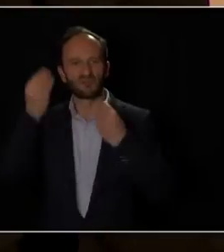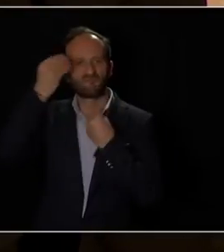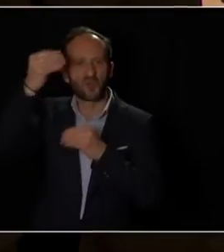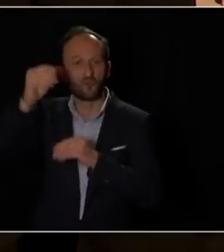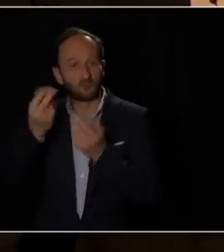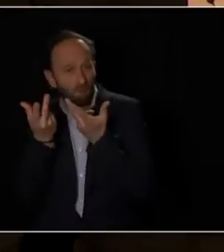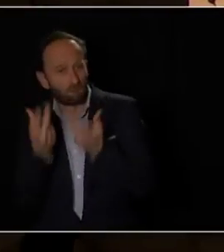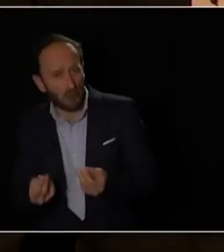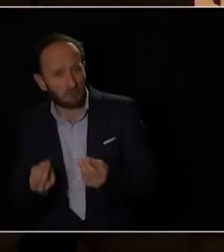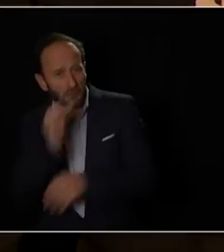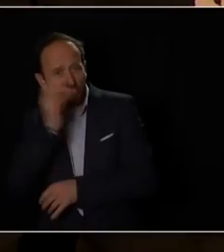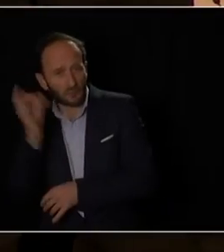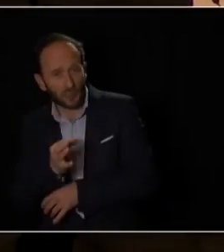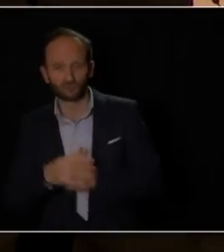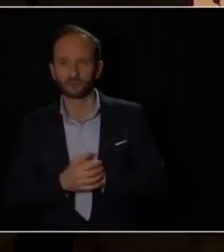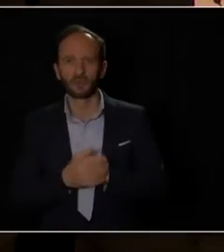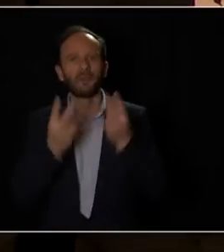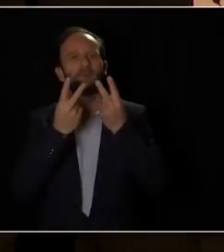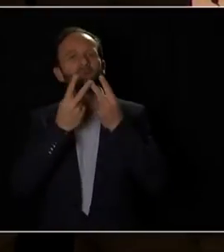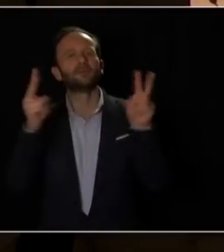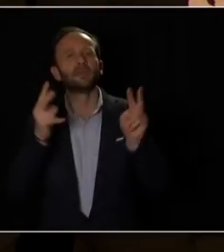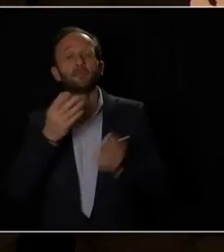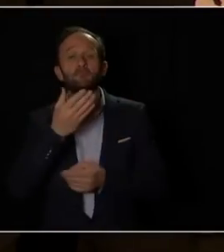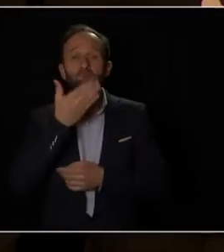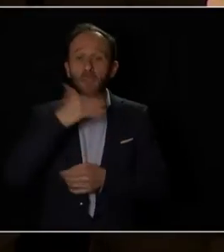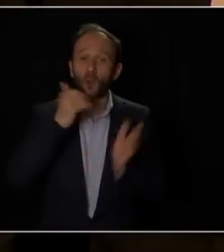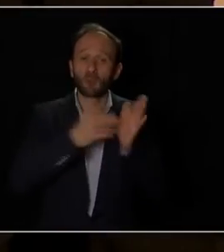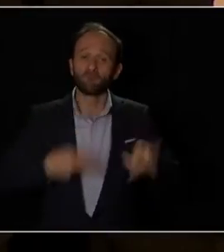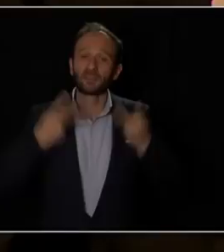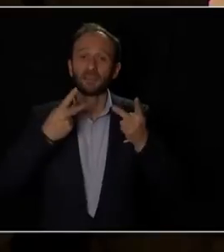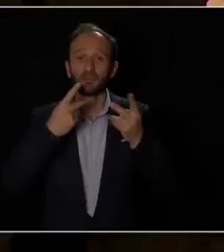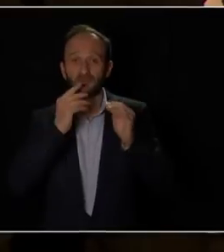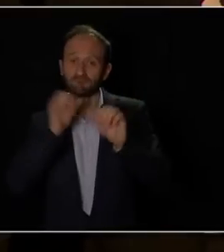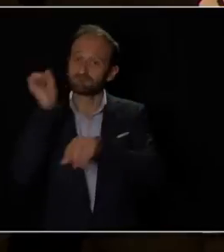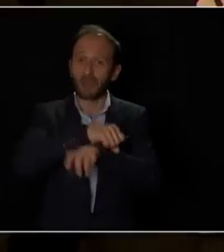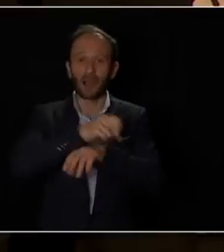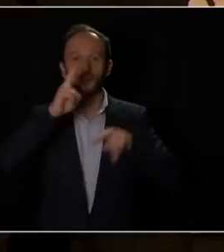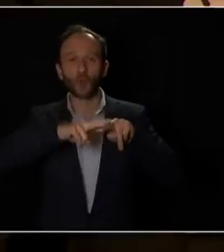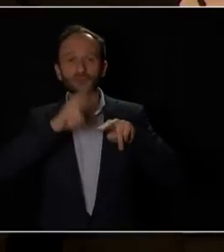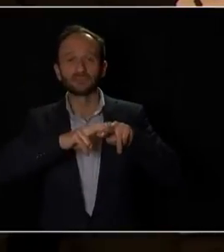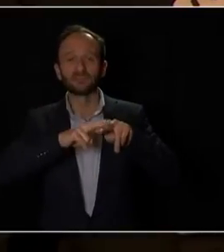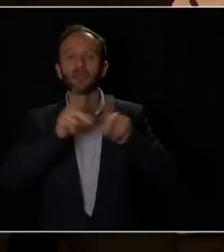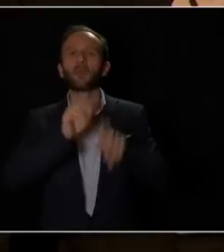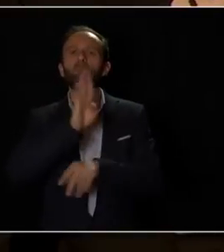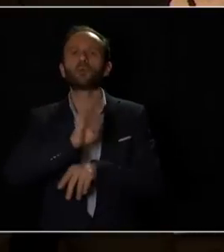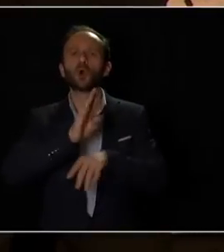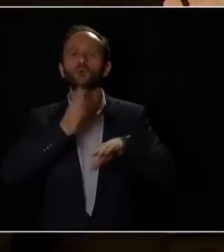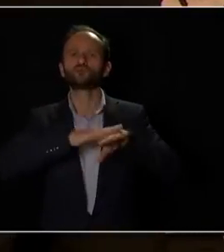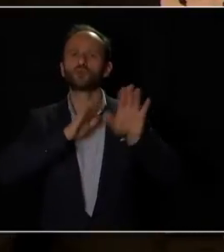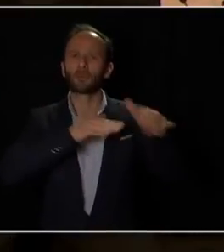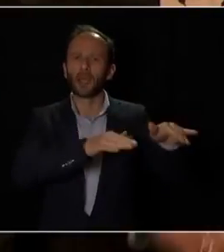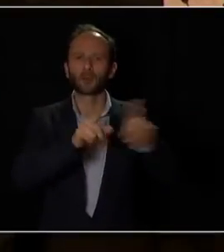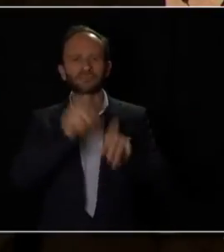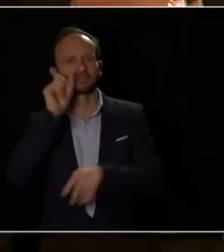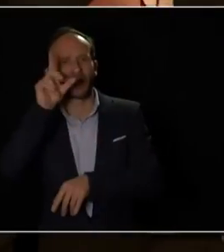Bien évidemment, la ville où il fait le plus bon vivre devant Nancy, Boulogne-sur-Mer et Strasbourg. Et puis, nous sommes en